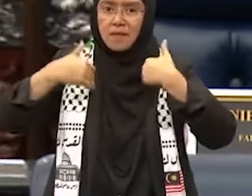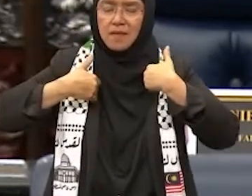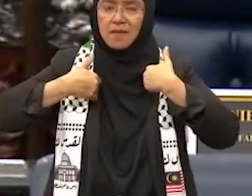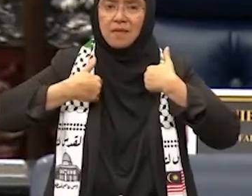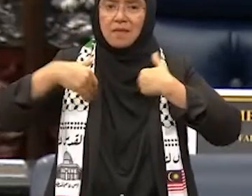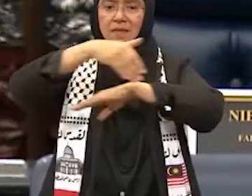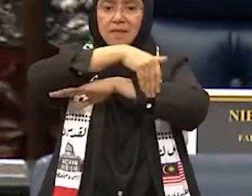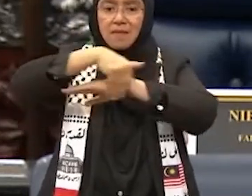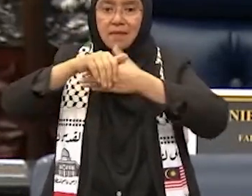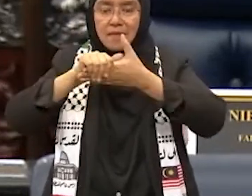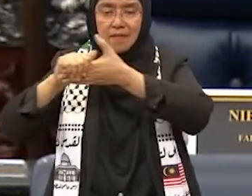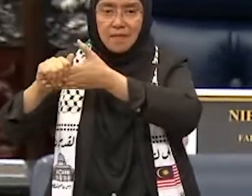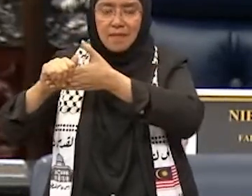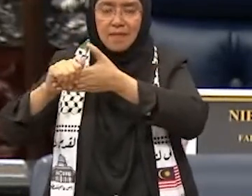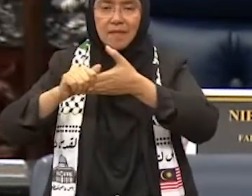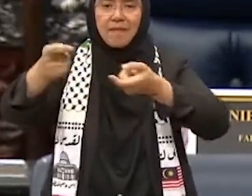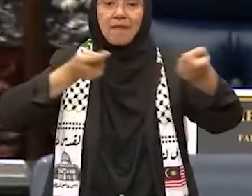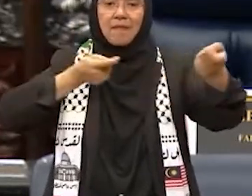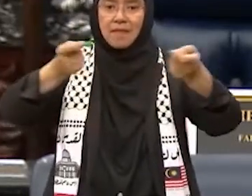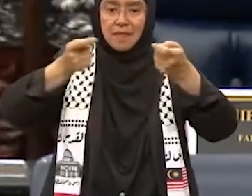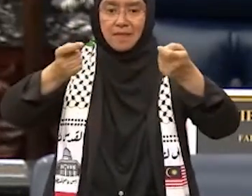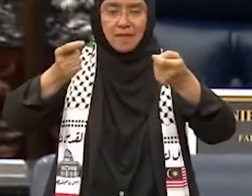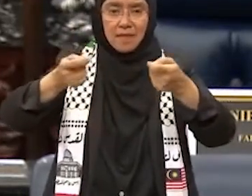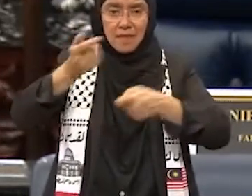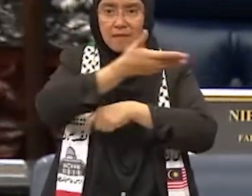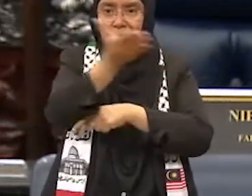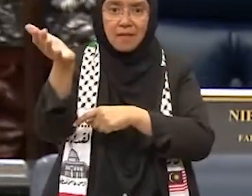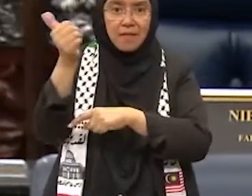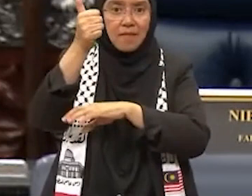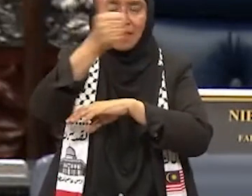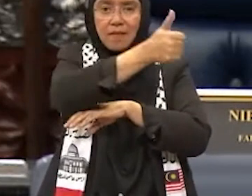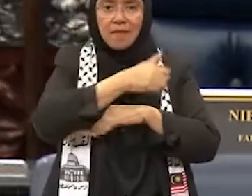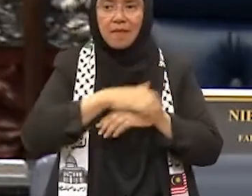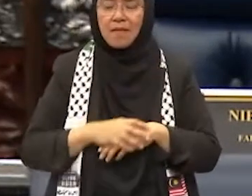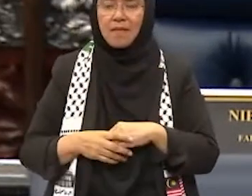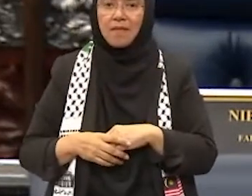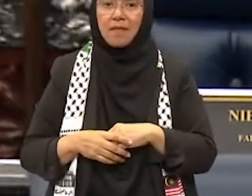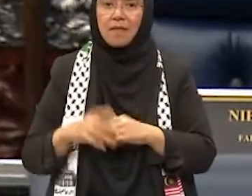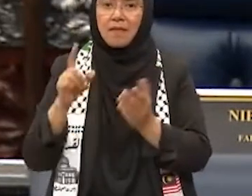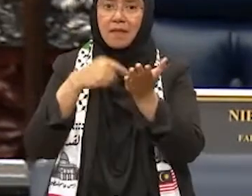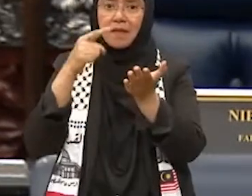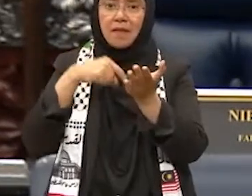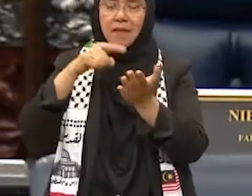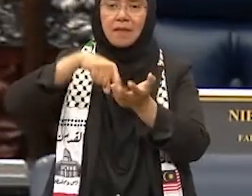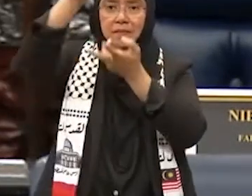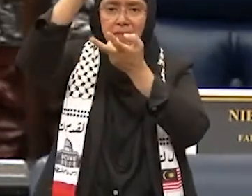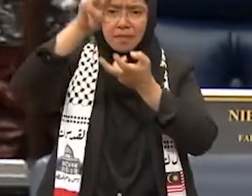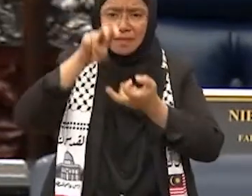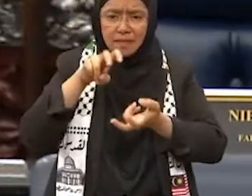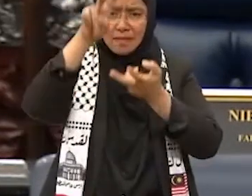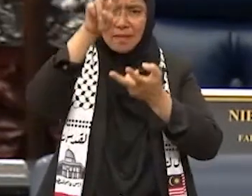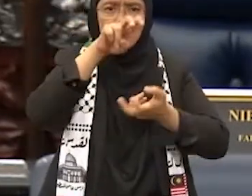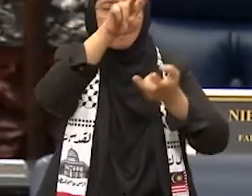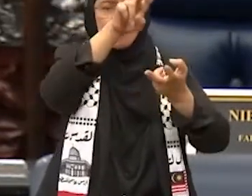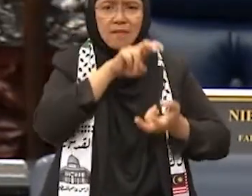sendiri dan kadangkala content-konent yang kita tak sangka diturunkan diturunkan saya bagi contoh